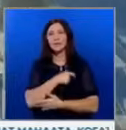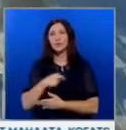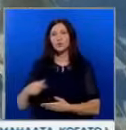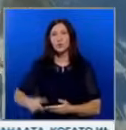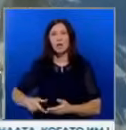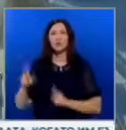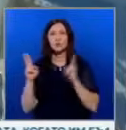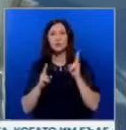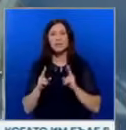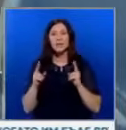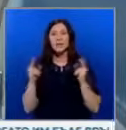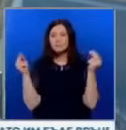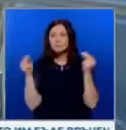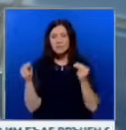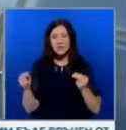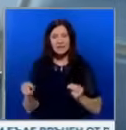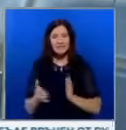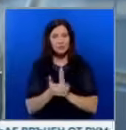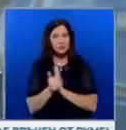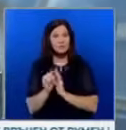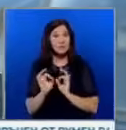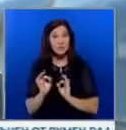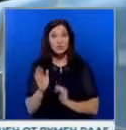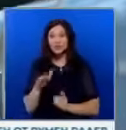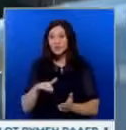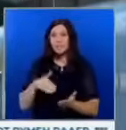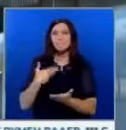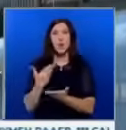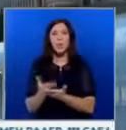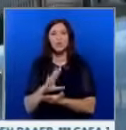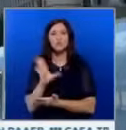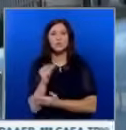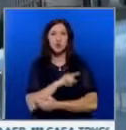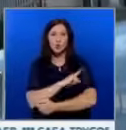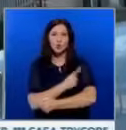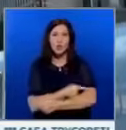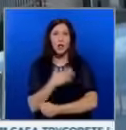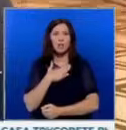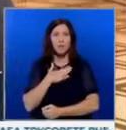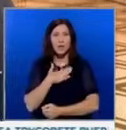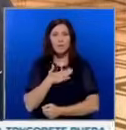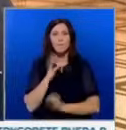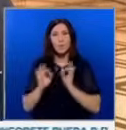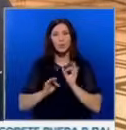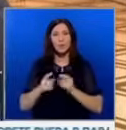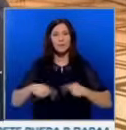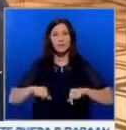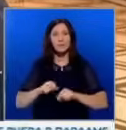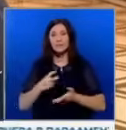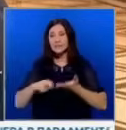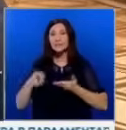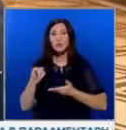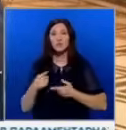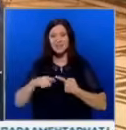националното съгласие, съставен от експерти. Така че ще положим всички усилия да има подобен кабинет и да се излезе от